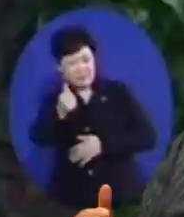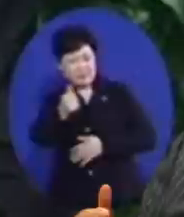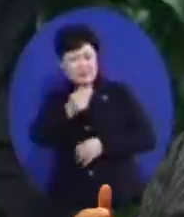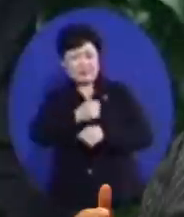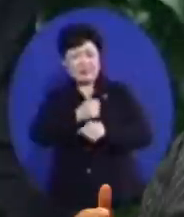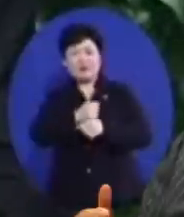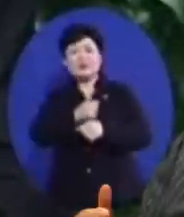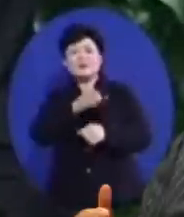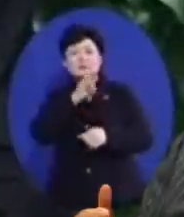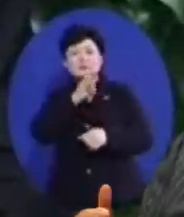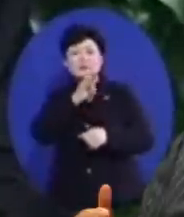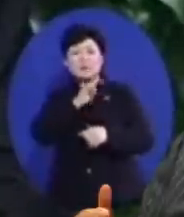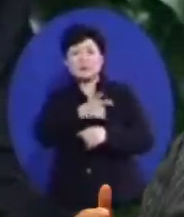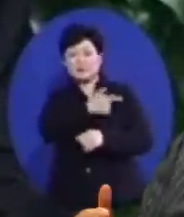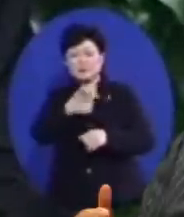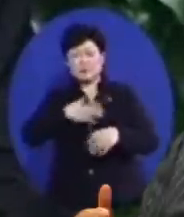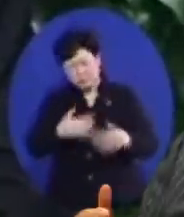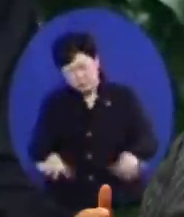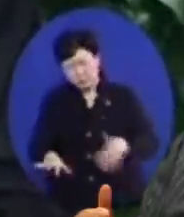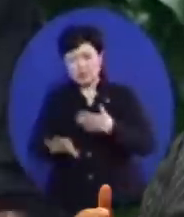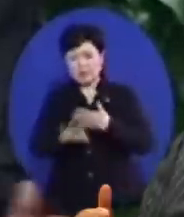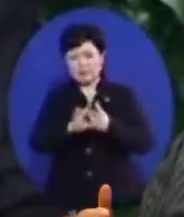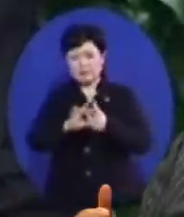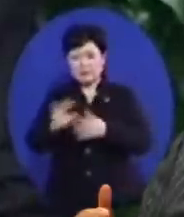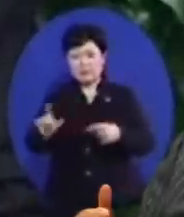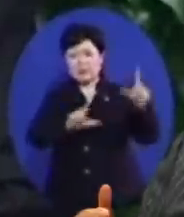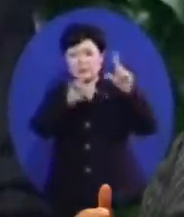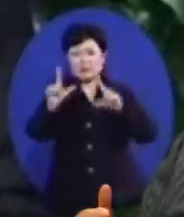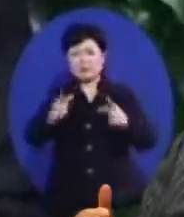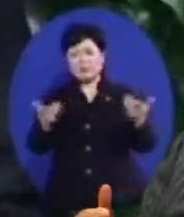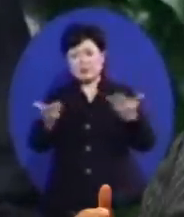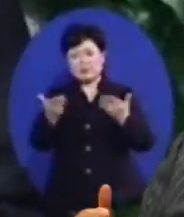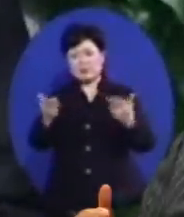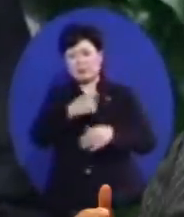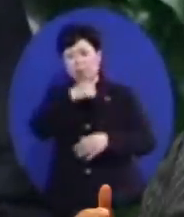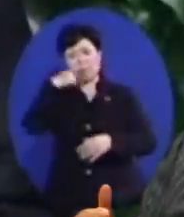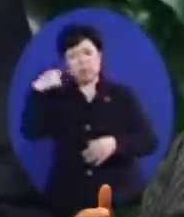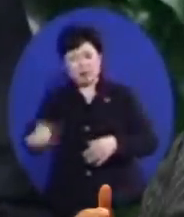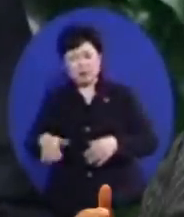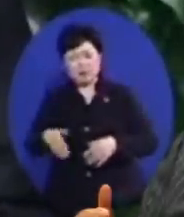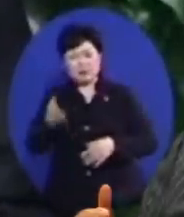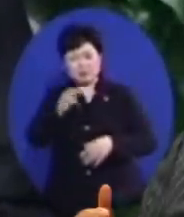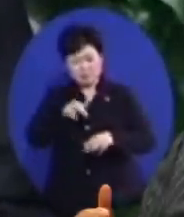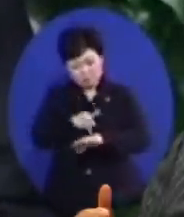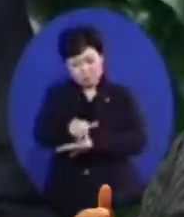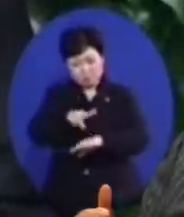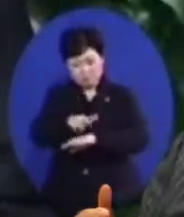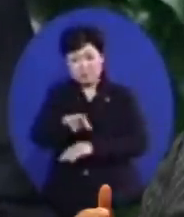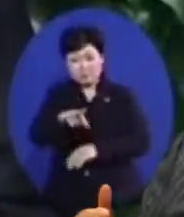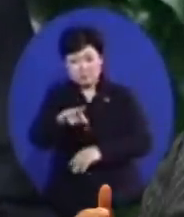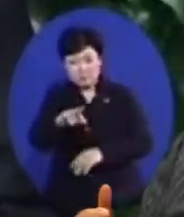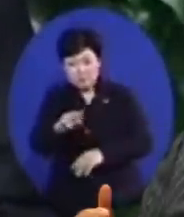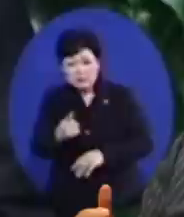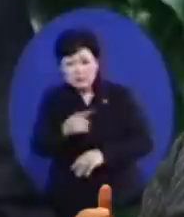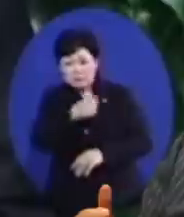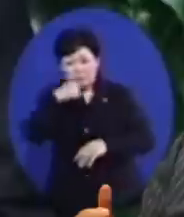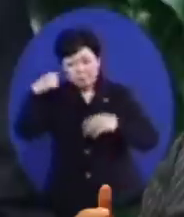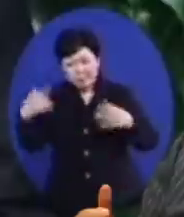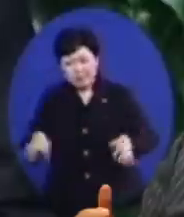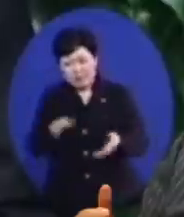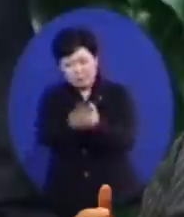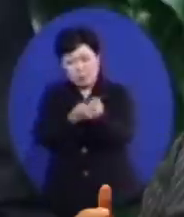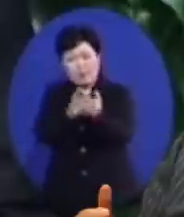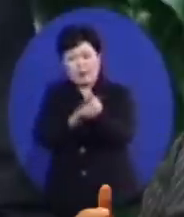슬슬 걸어가면 이제 너무 피곤합니다. 인생이 이렇게 재미가 없냐? 슬슬 걸어가는데 재미가 없으니까 도박도